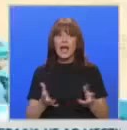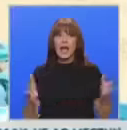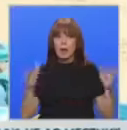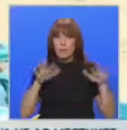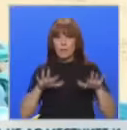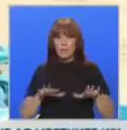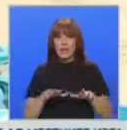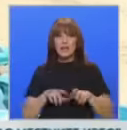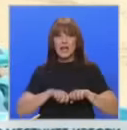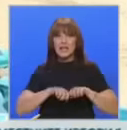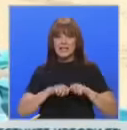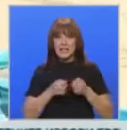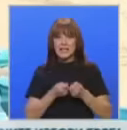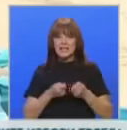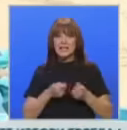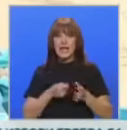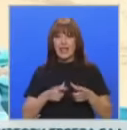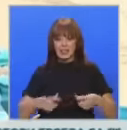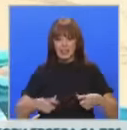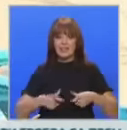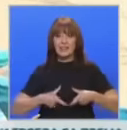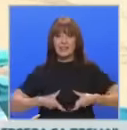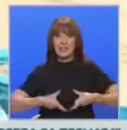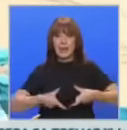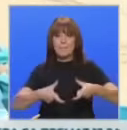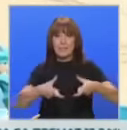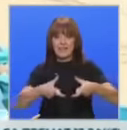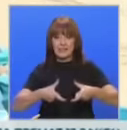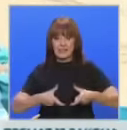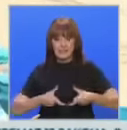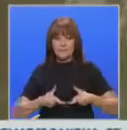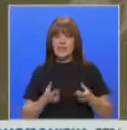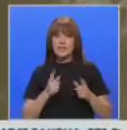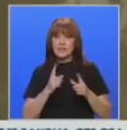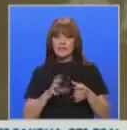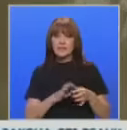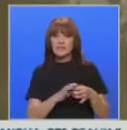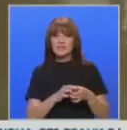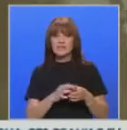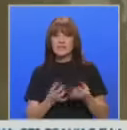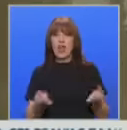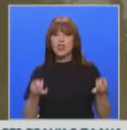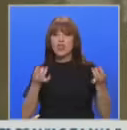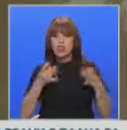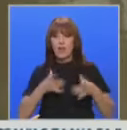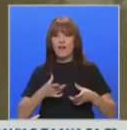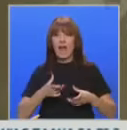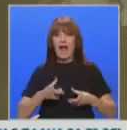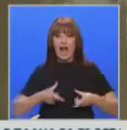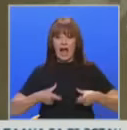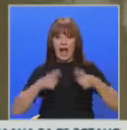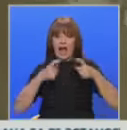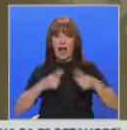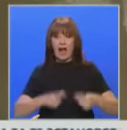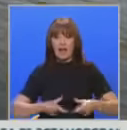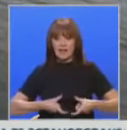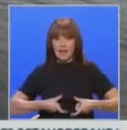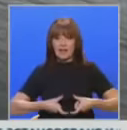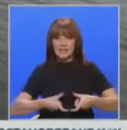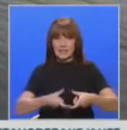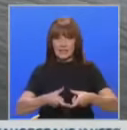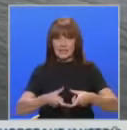Царево. Правят се усилия да бъде байпасиран този участък в новата канализация. Пречиствателна станция в момента е затруднена да изпълнява